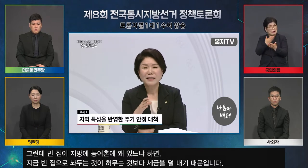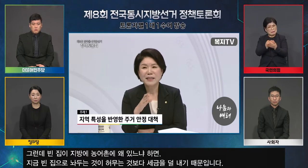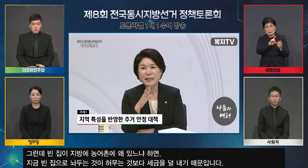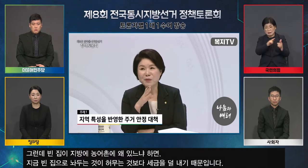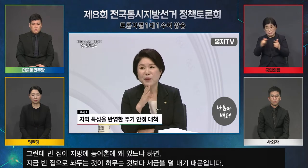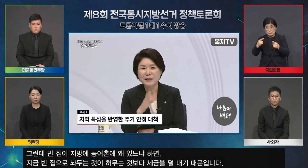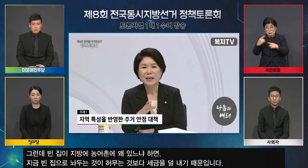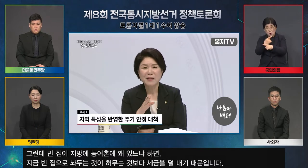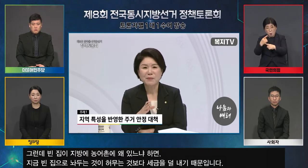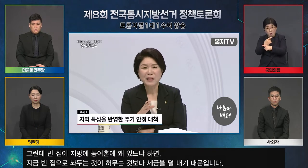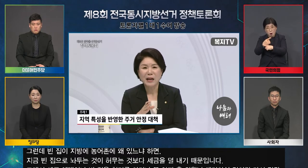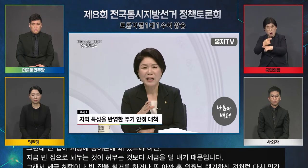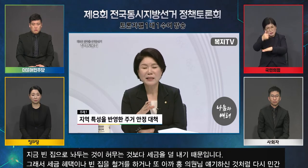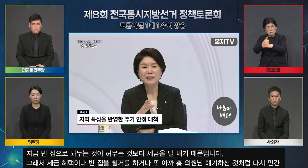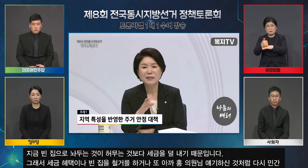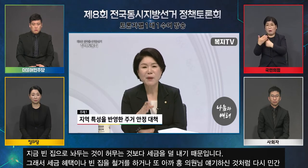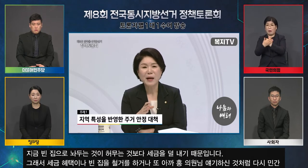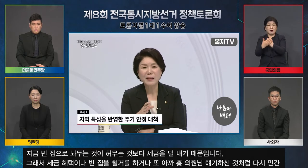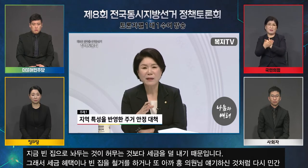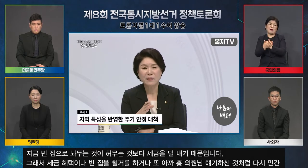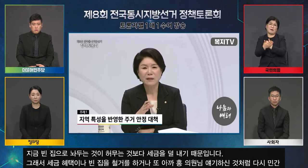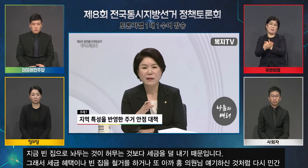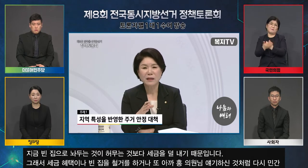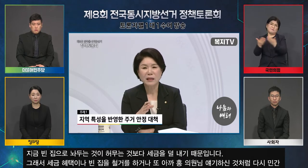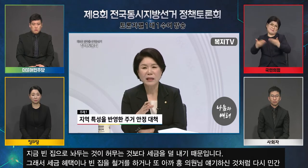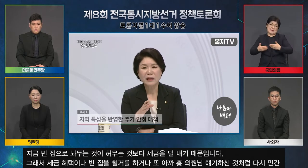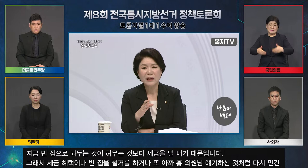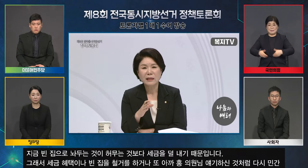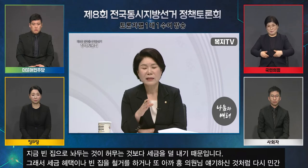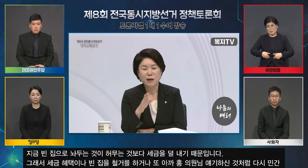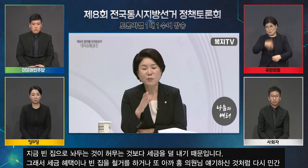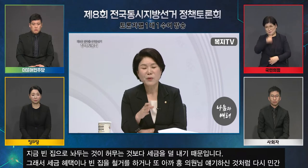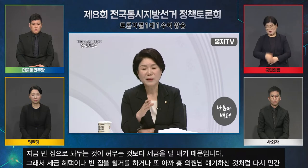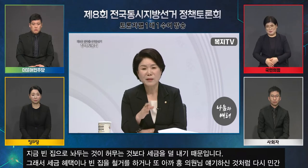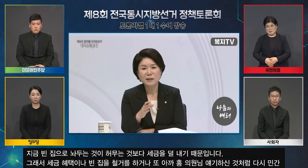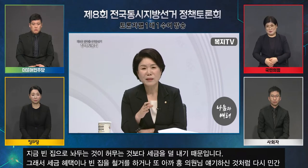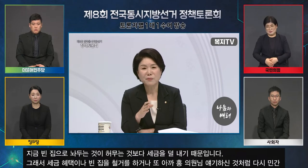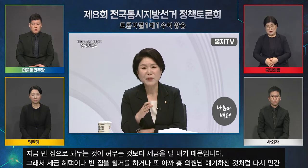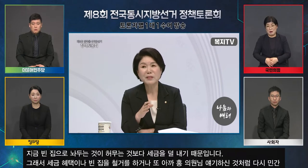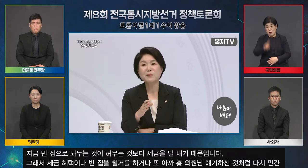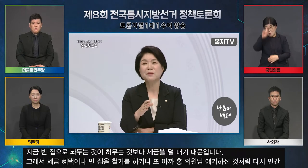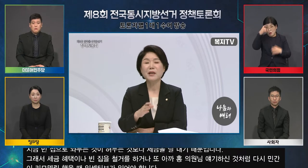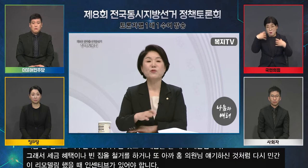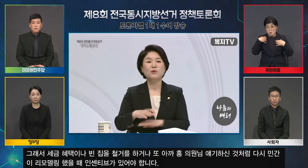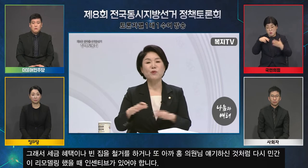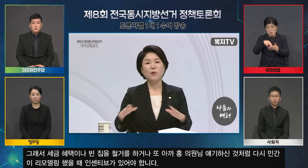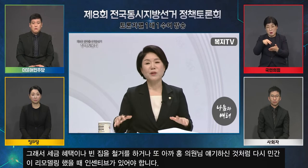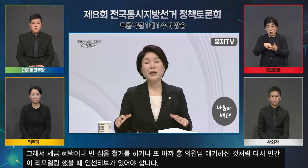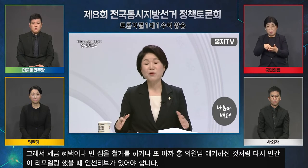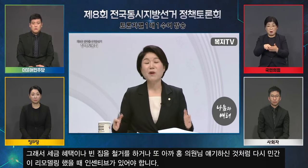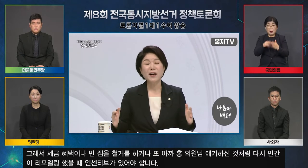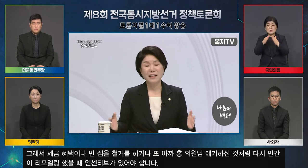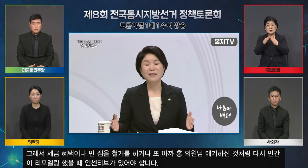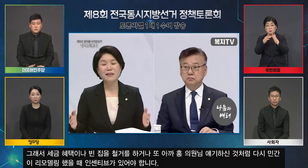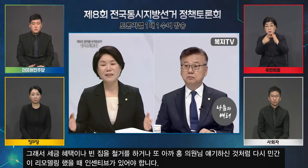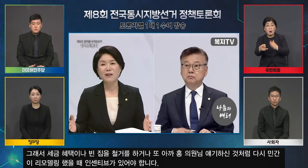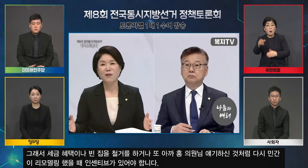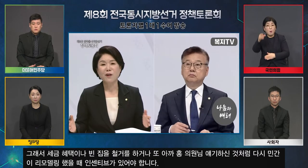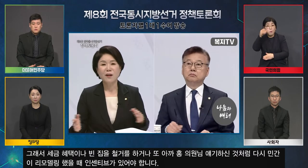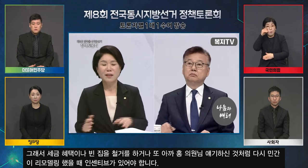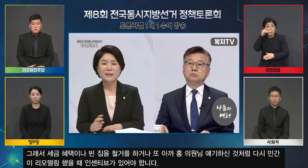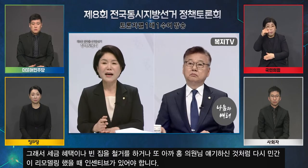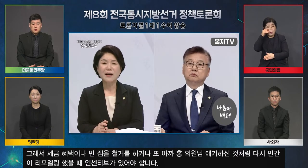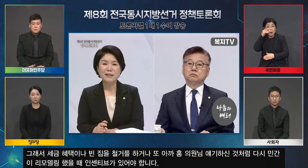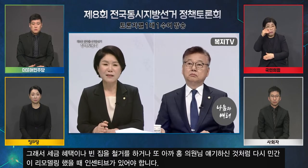인센티브가 있어야 됩니다. 그렇지만 이 정부에서는 빈집은 그대로 두고 그냥 흉과가 되는